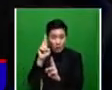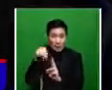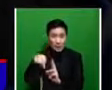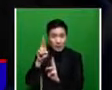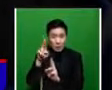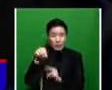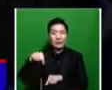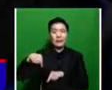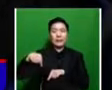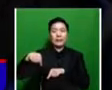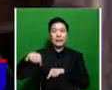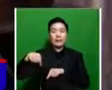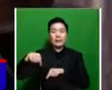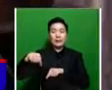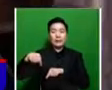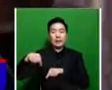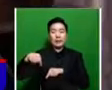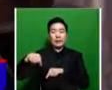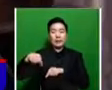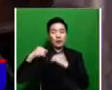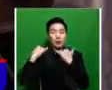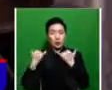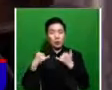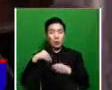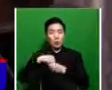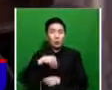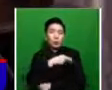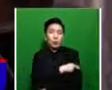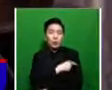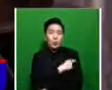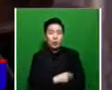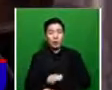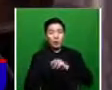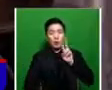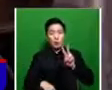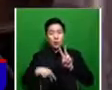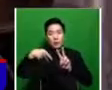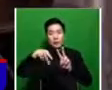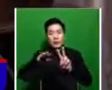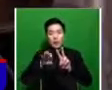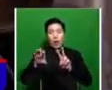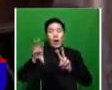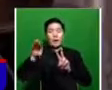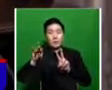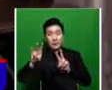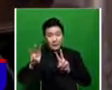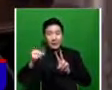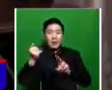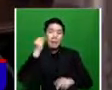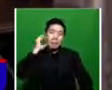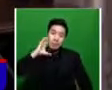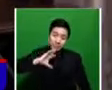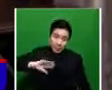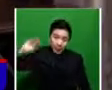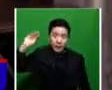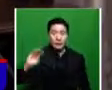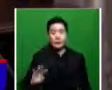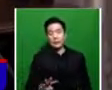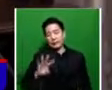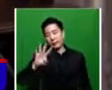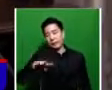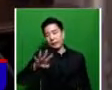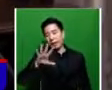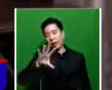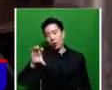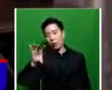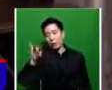ในข่ายเฝ้าระวังเนี่ยขณะนี้เนี่ยอยู่ที่โรงพยาบาล2457รายกลับบ้านไปแล้ว 4,583